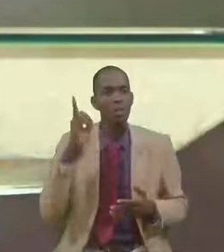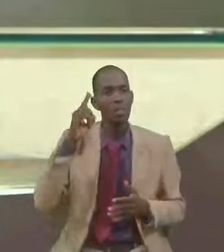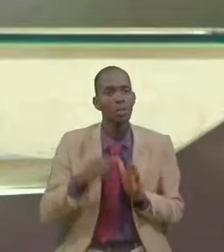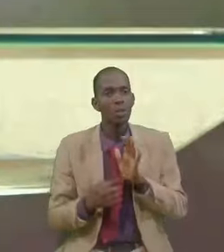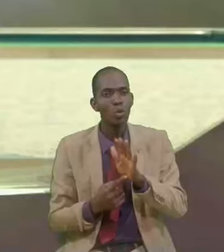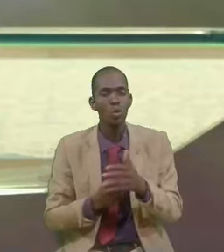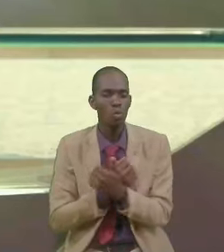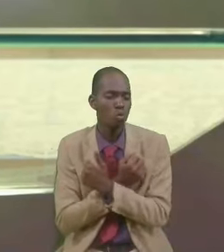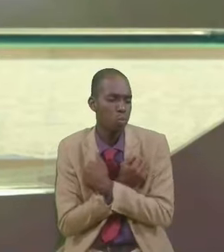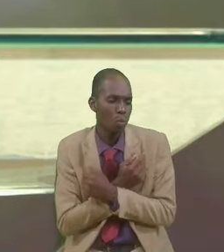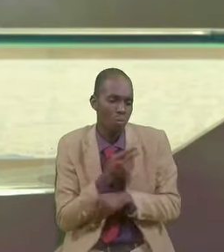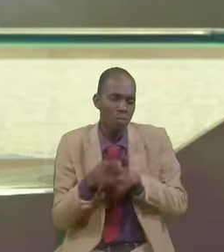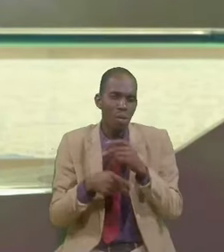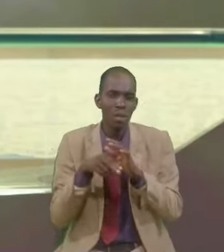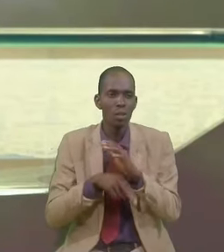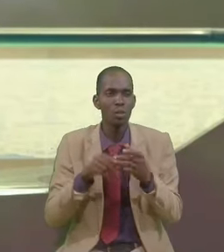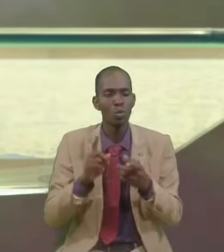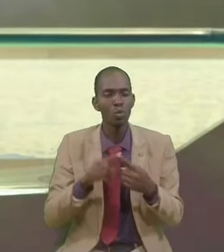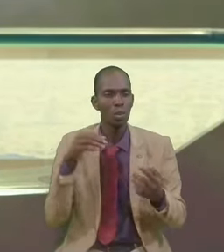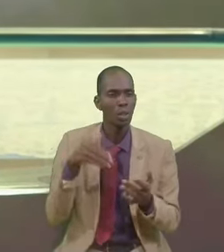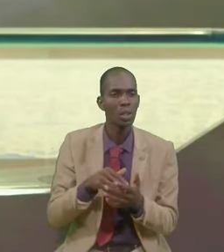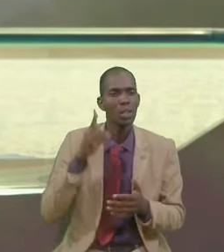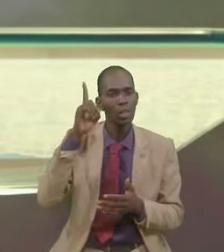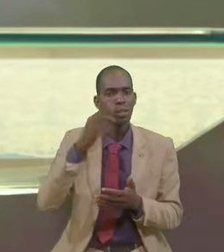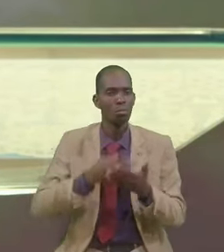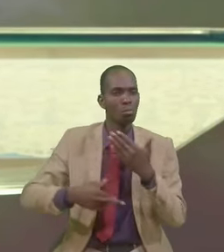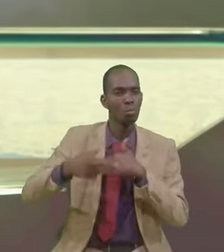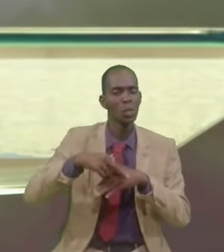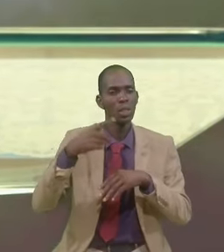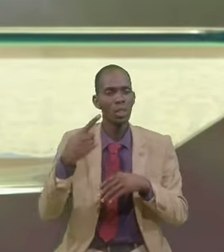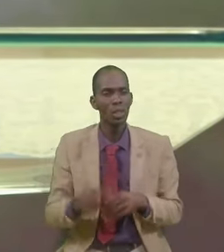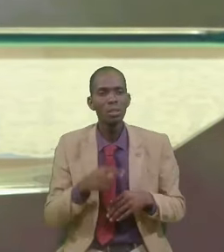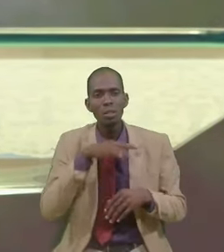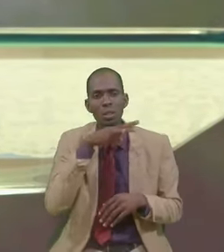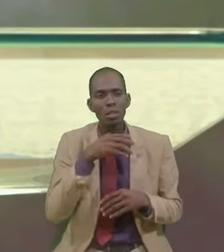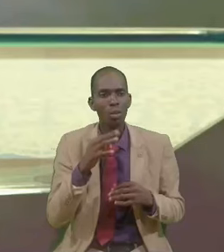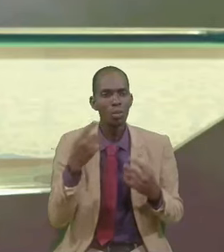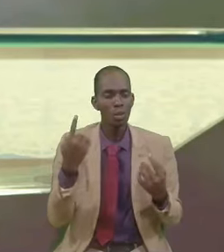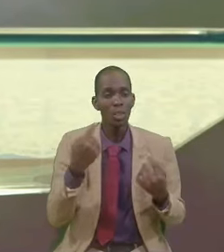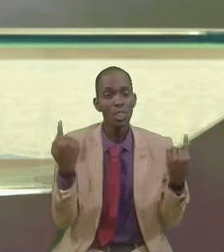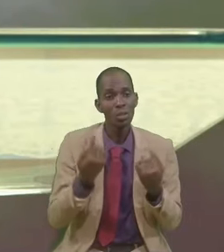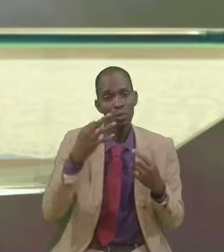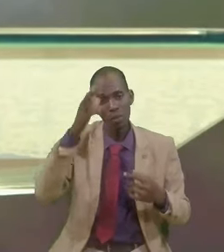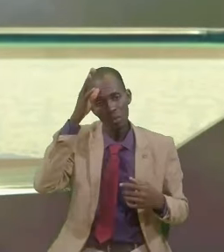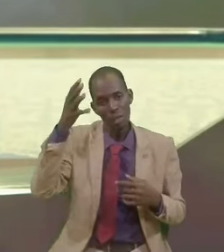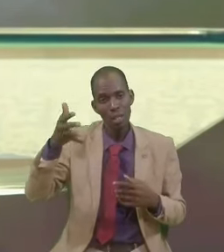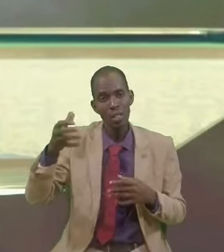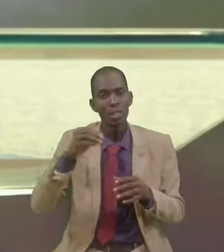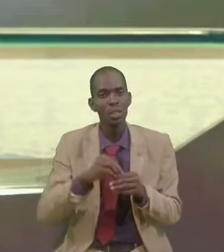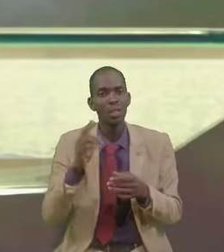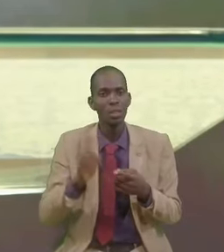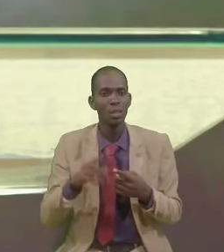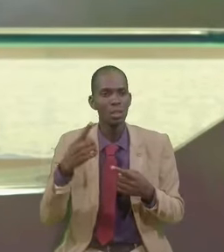la millième génération. Et tu punis l'iniquité des pères dans le sang de leurs enfants après eux. Tu es le